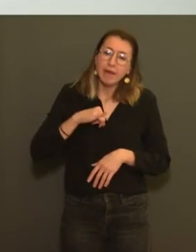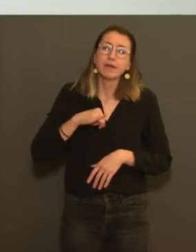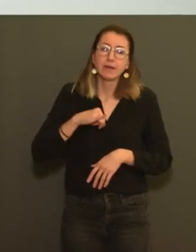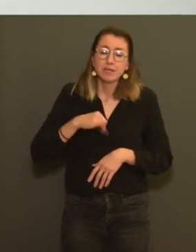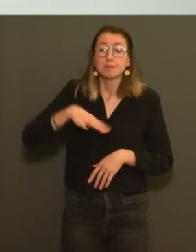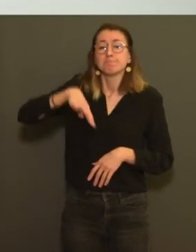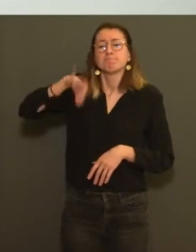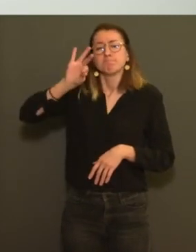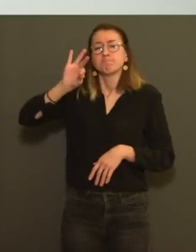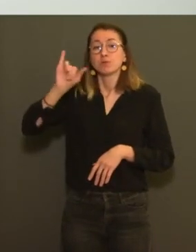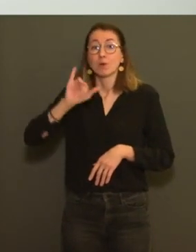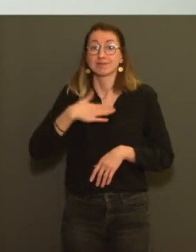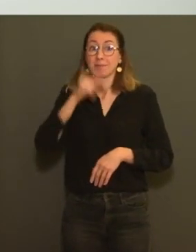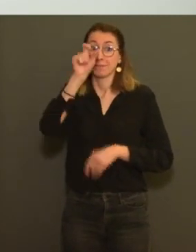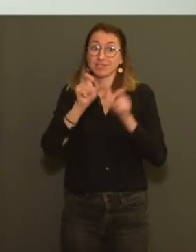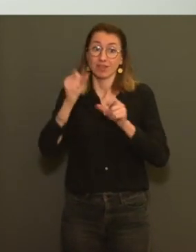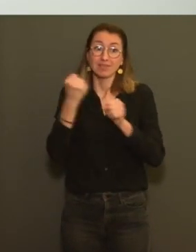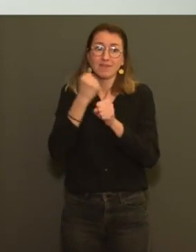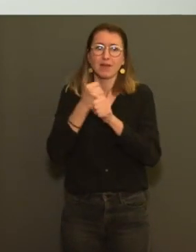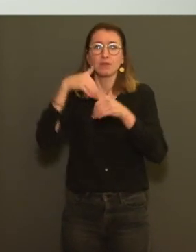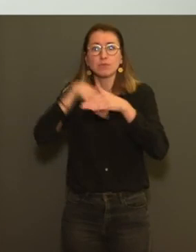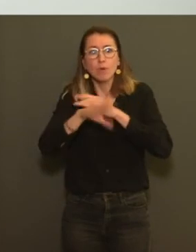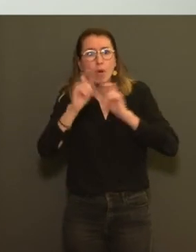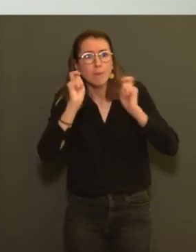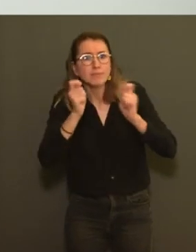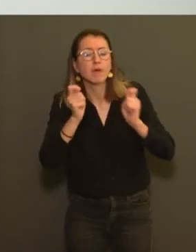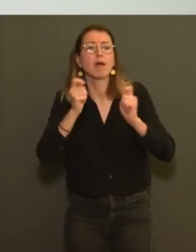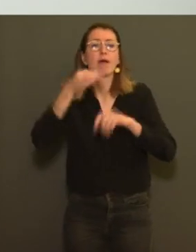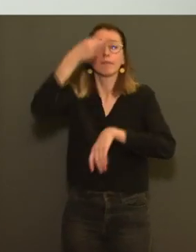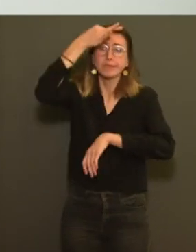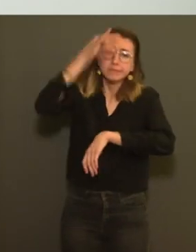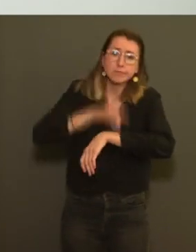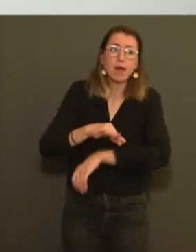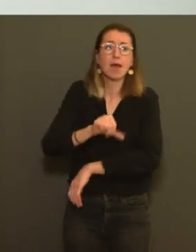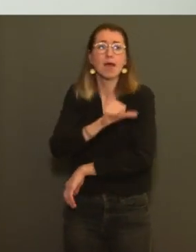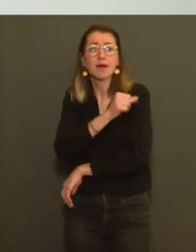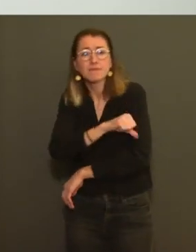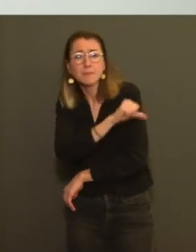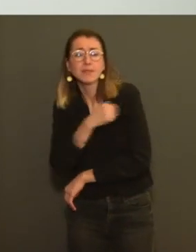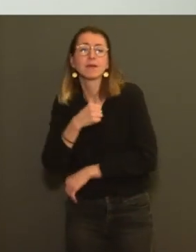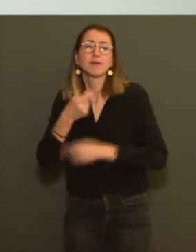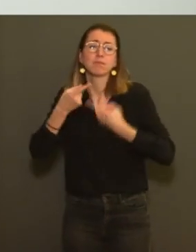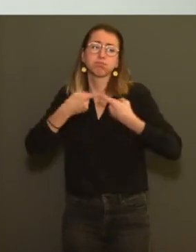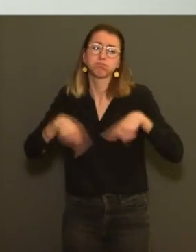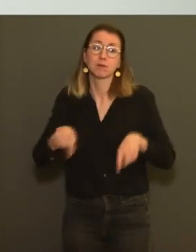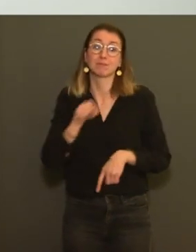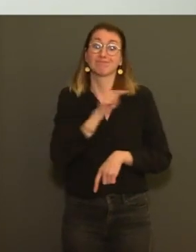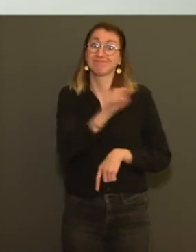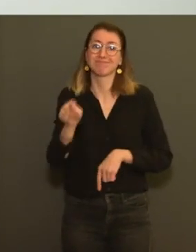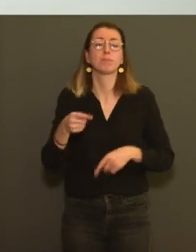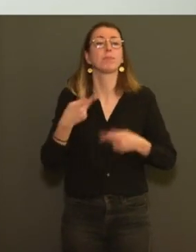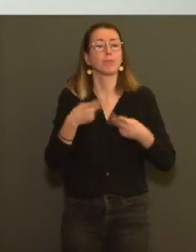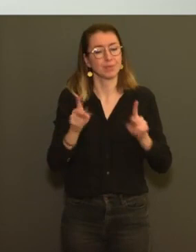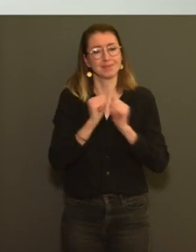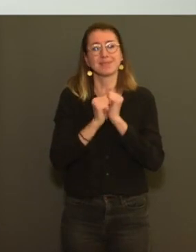du personnel de santé. Du personnel de santé qui peut toujours être testé à J5 et si le